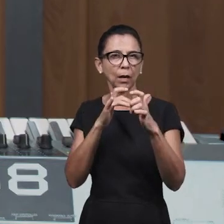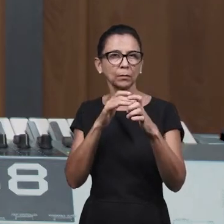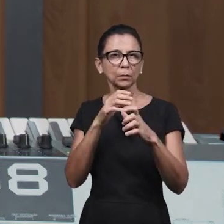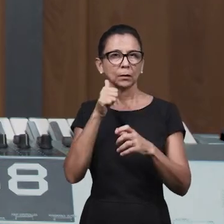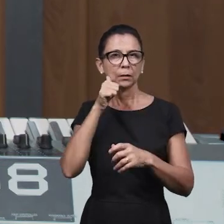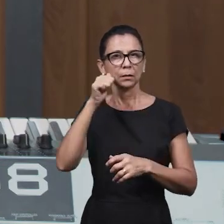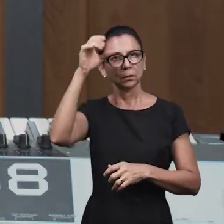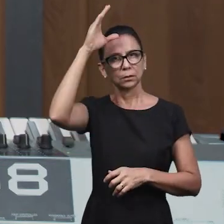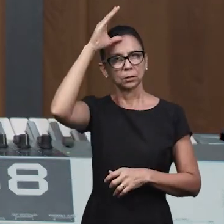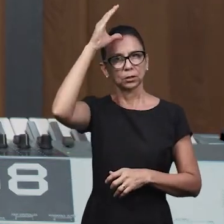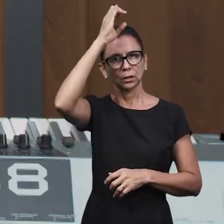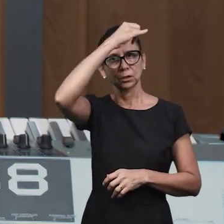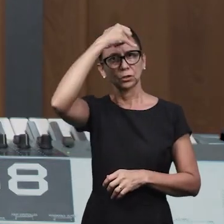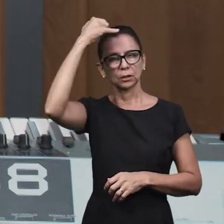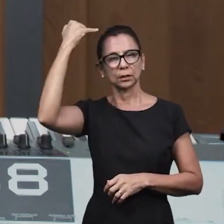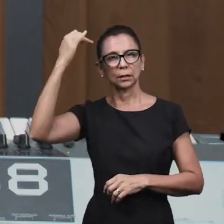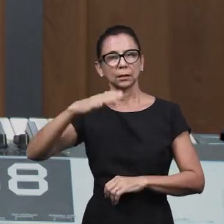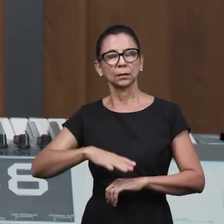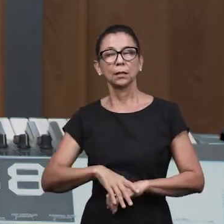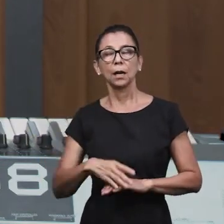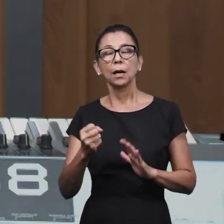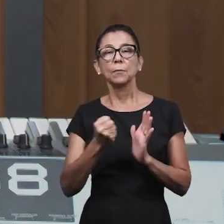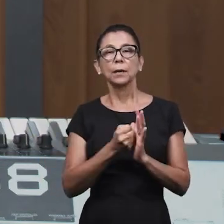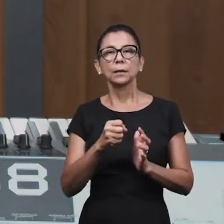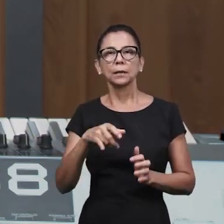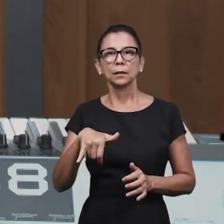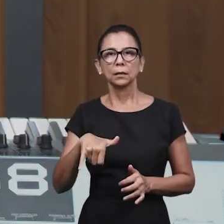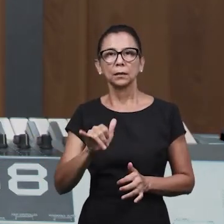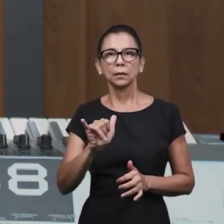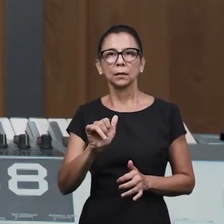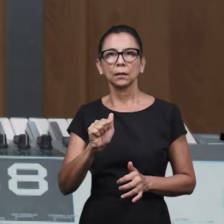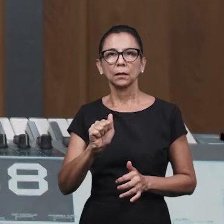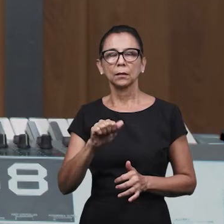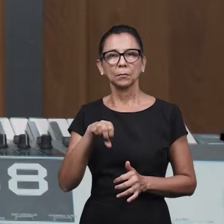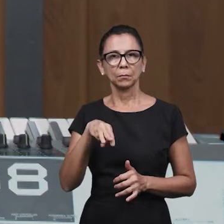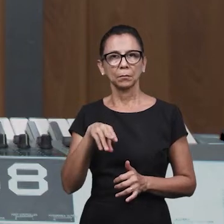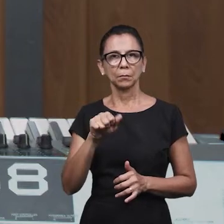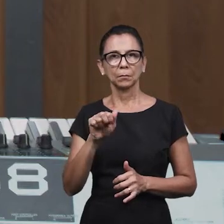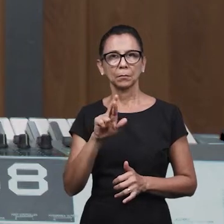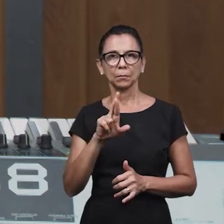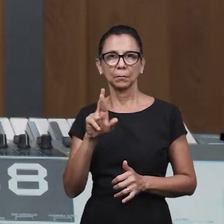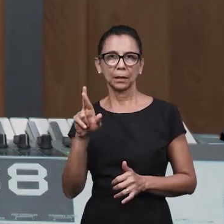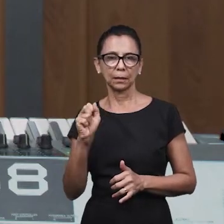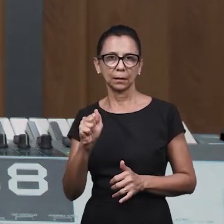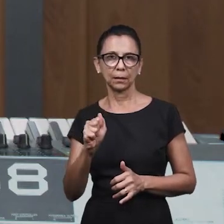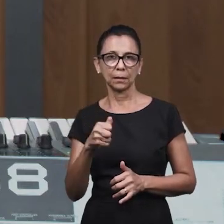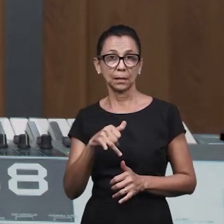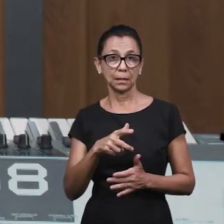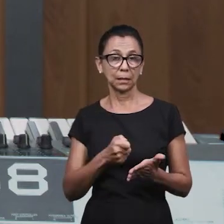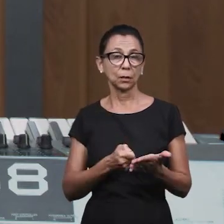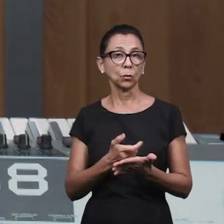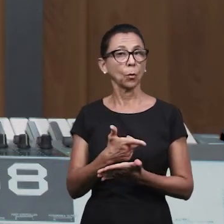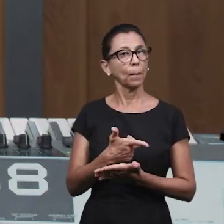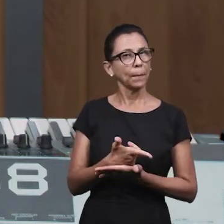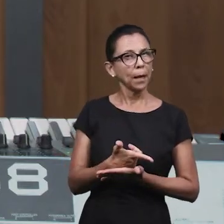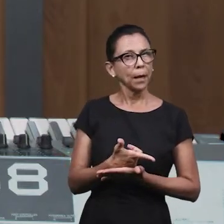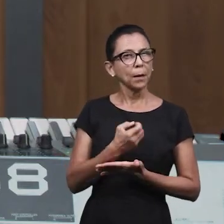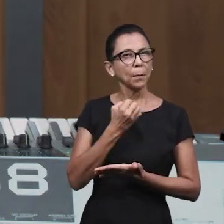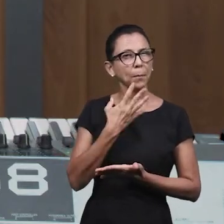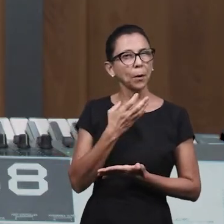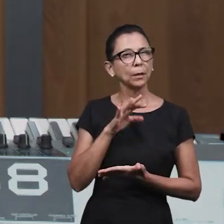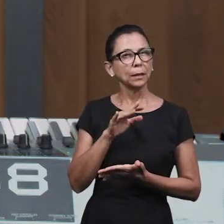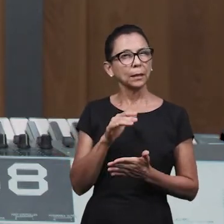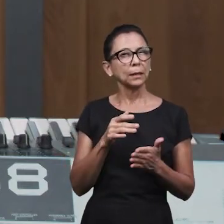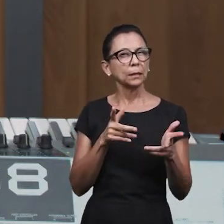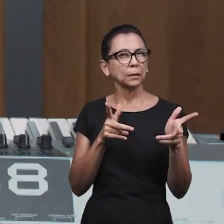vous. Cette flûte aussi, donc il y a plusieurs marques, mais si